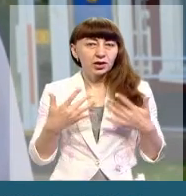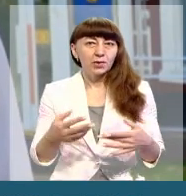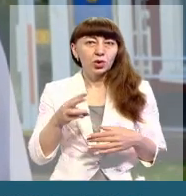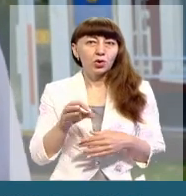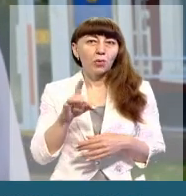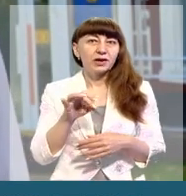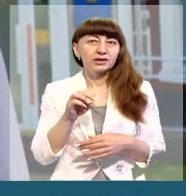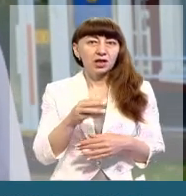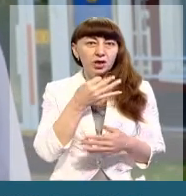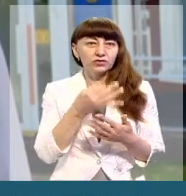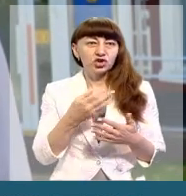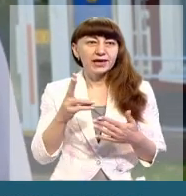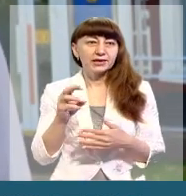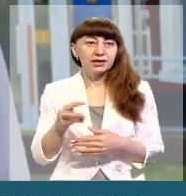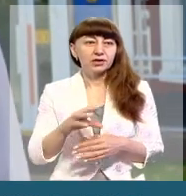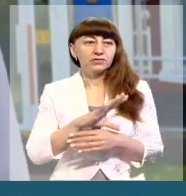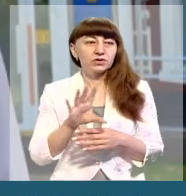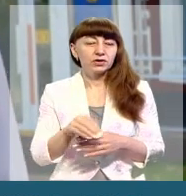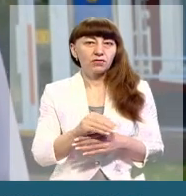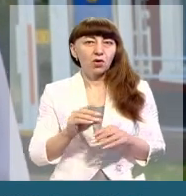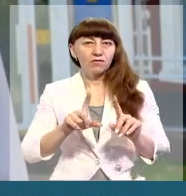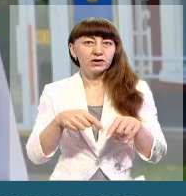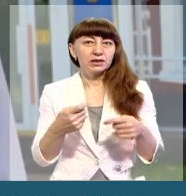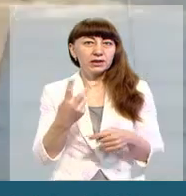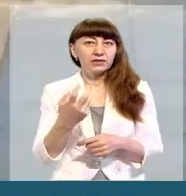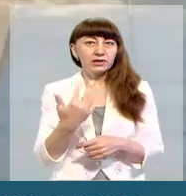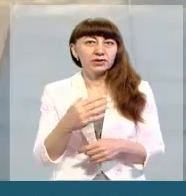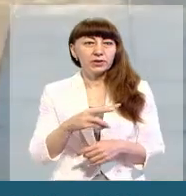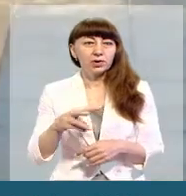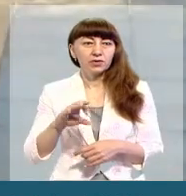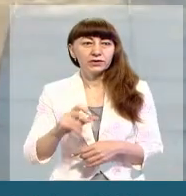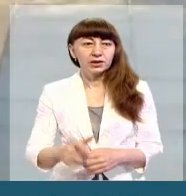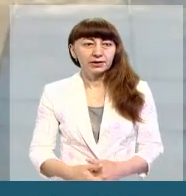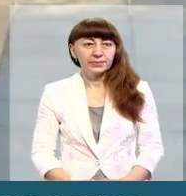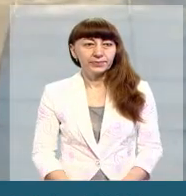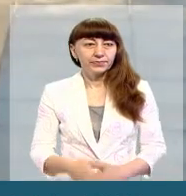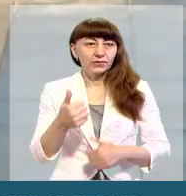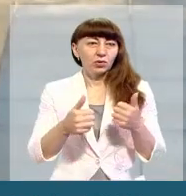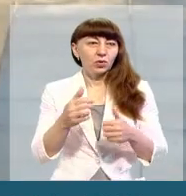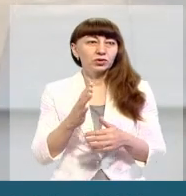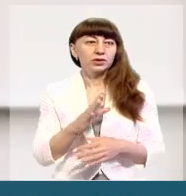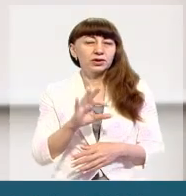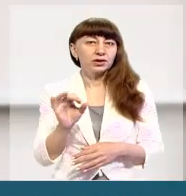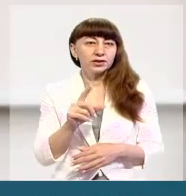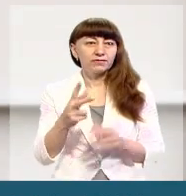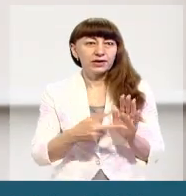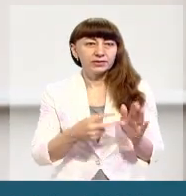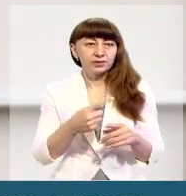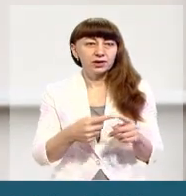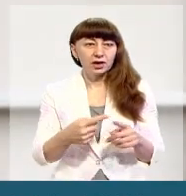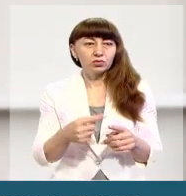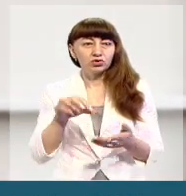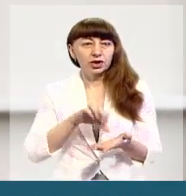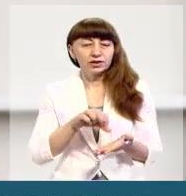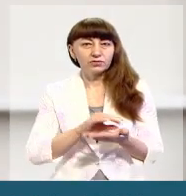160 миллион теңгеге жасалды. Әр жобадан қандай да бір үнемшілдік бар. Байқау 8 кезеңнен тұрады. Ең алдымен өтінімдер қабылданып,